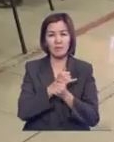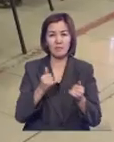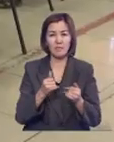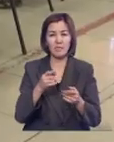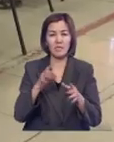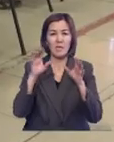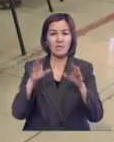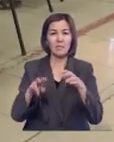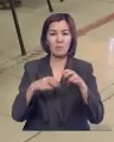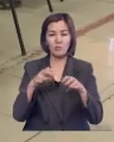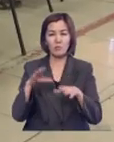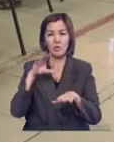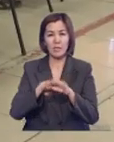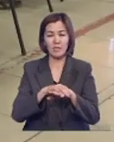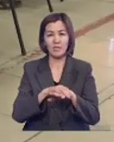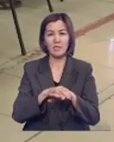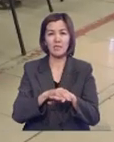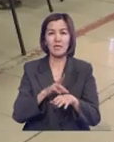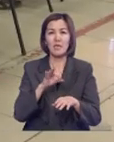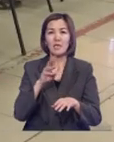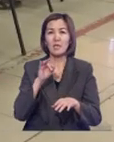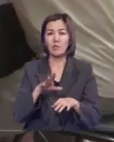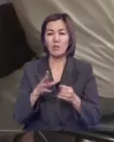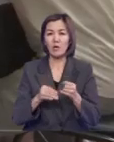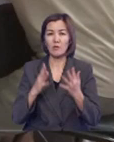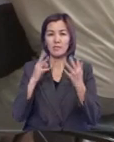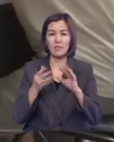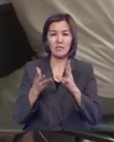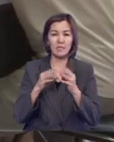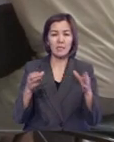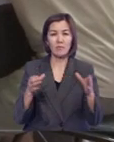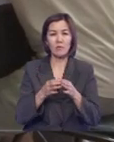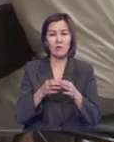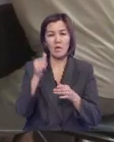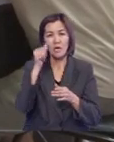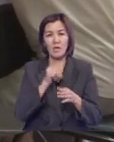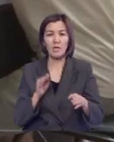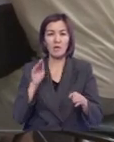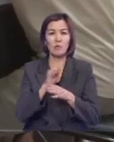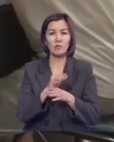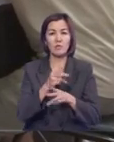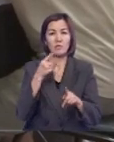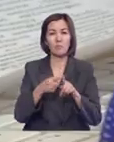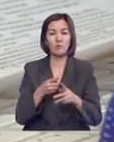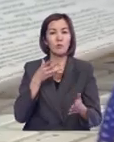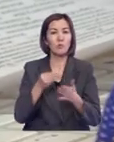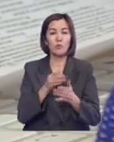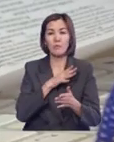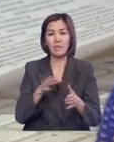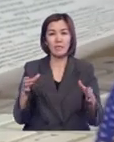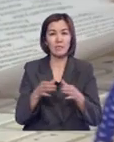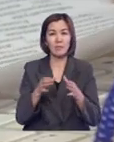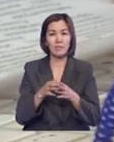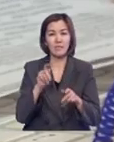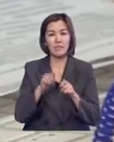қатысты заң бұзушылық анықталды. Атап айтсақ, Кербұлақ ауданындағы статистика бөлімінің маманының айлыққа қосылатын бонусы төленбеген.